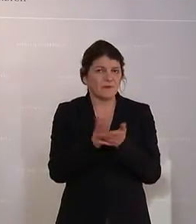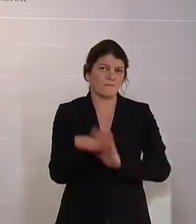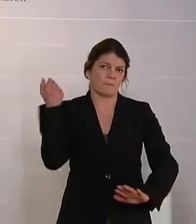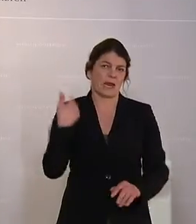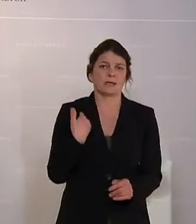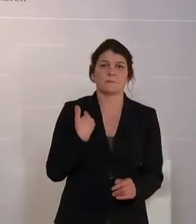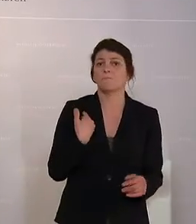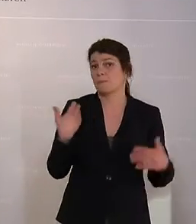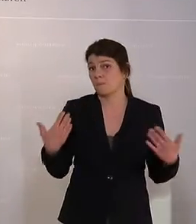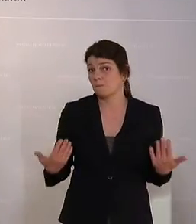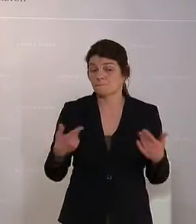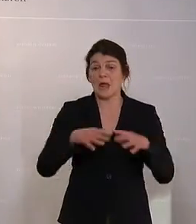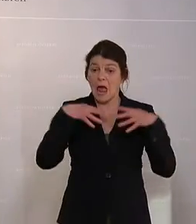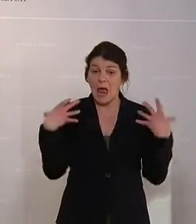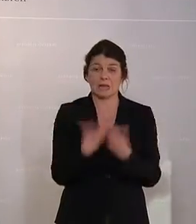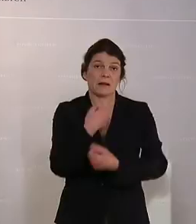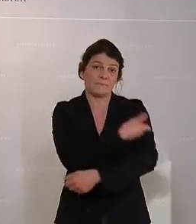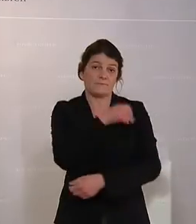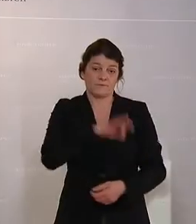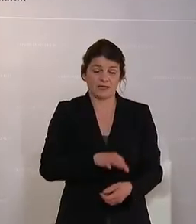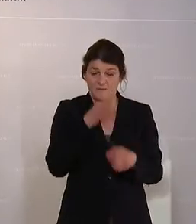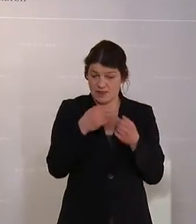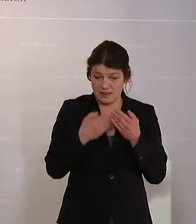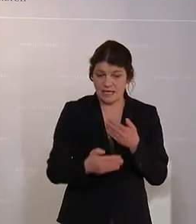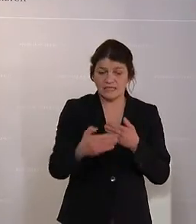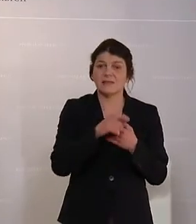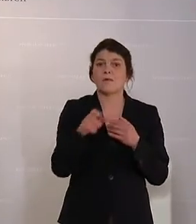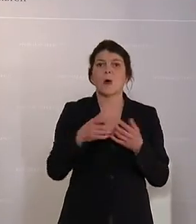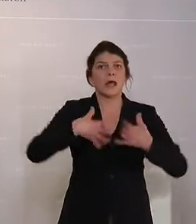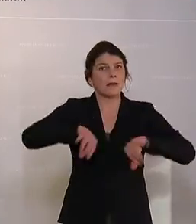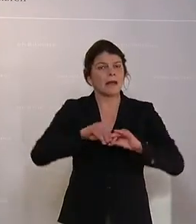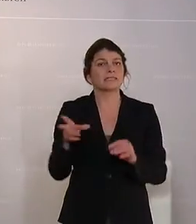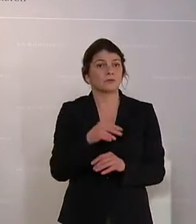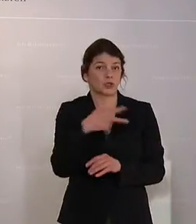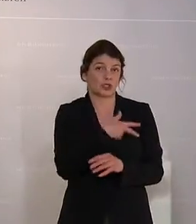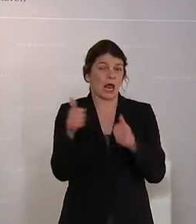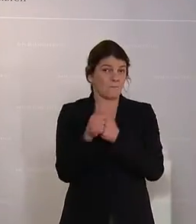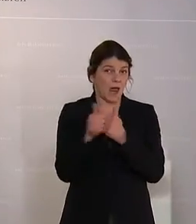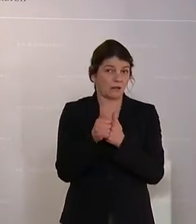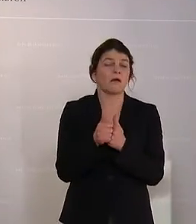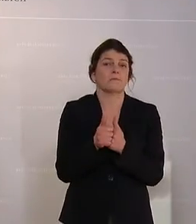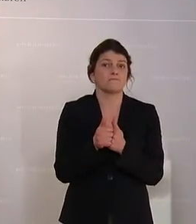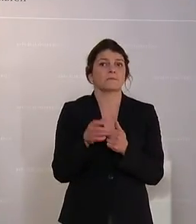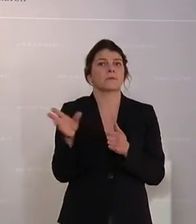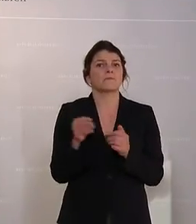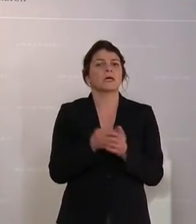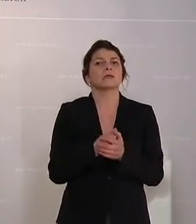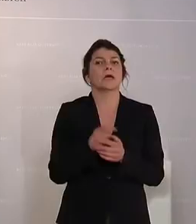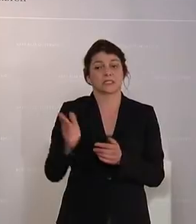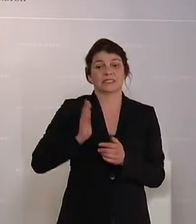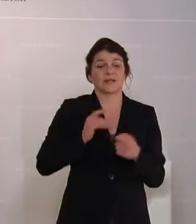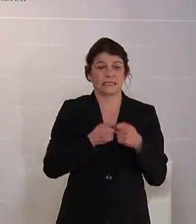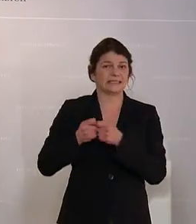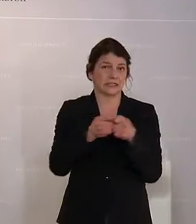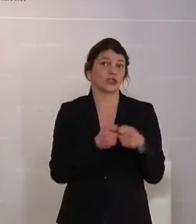Diese, nämlich die allgemeine Impfpflicht, wird in den nächsten Wochen gemeinsam mit den Sozialpartnern, mit der Zivilgesellschaft